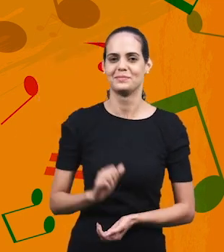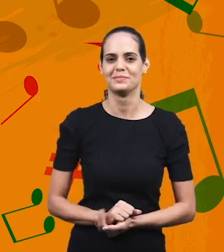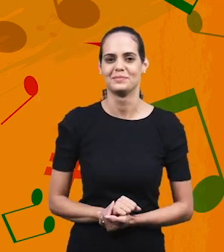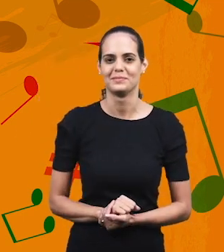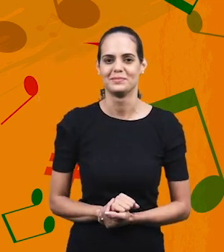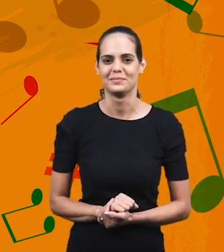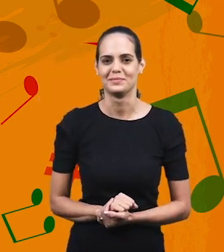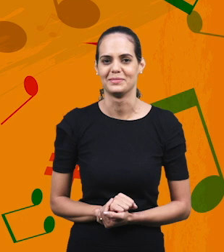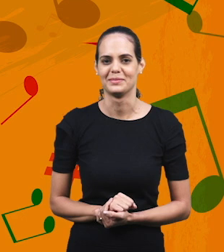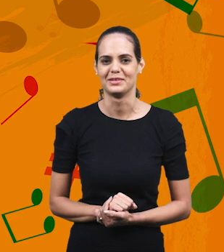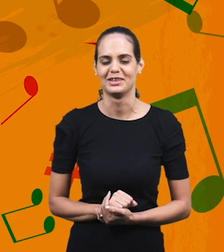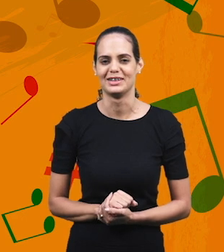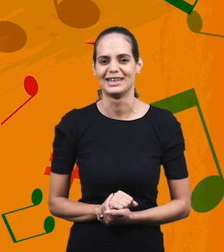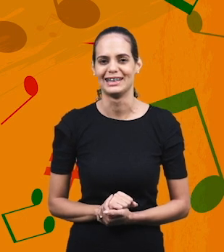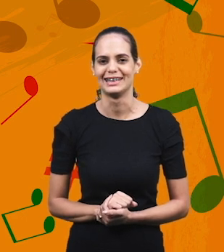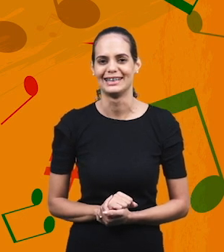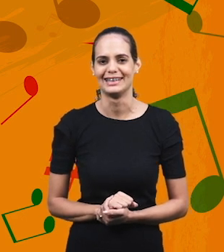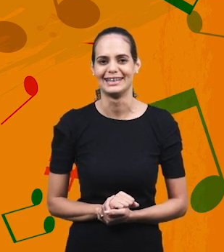Santo.